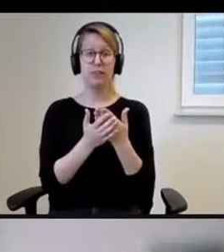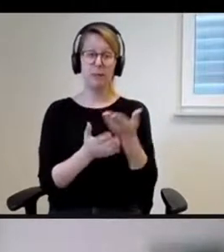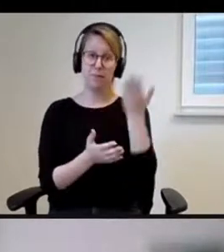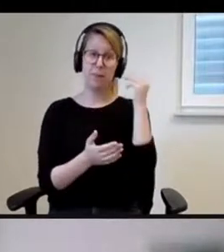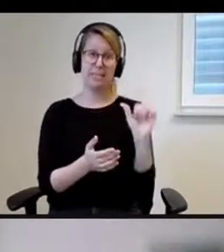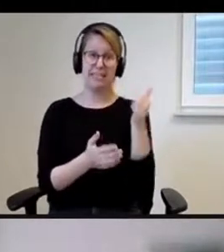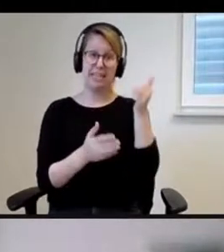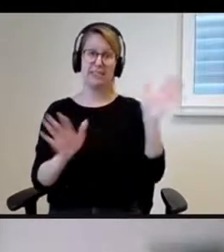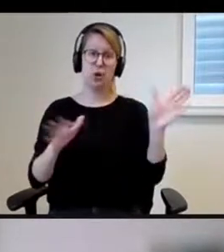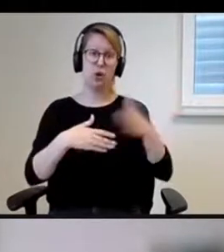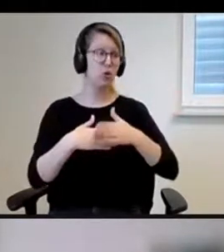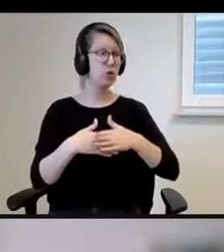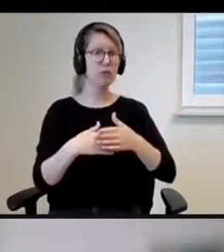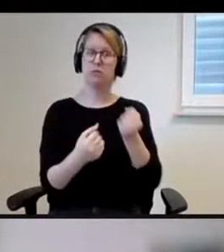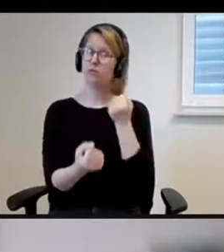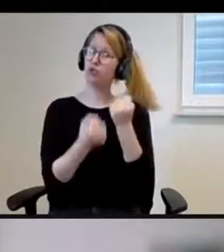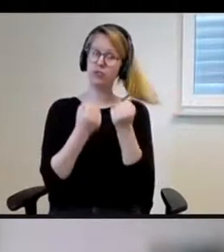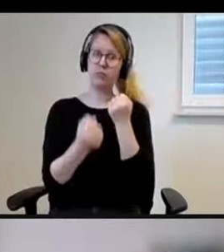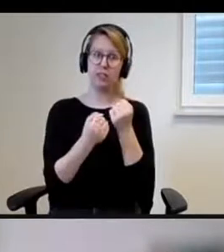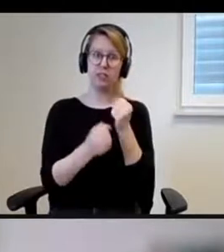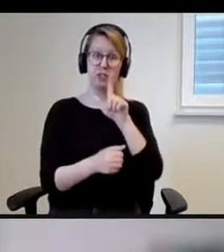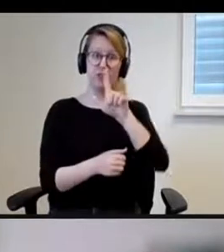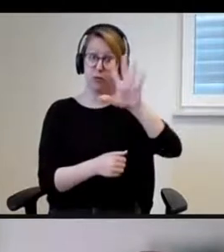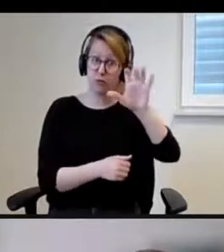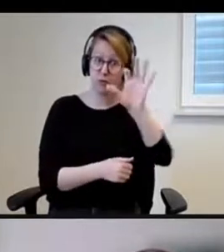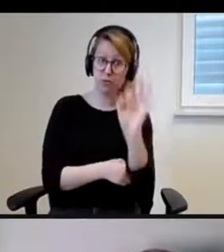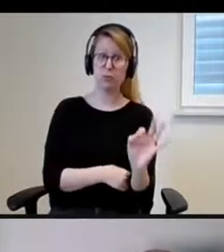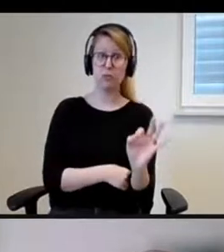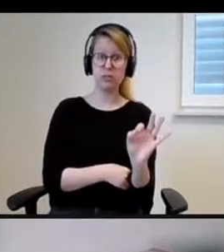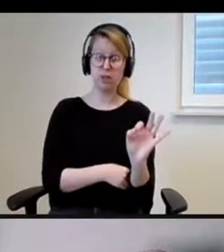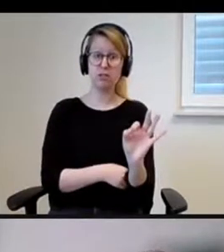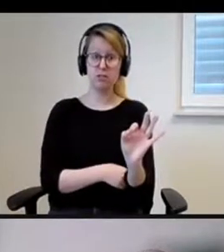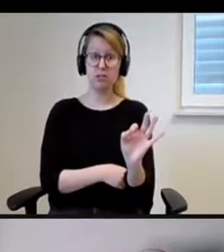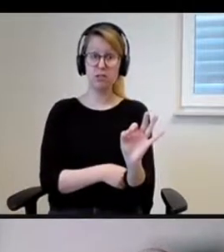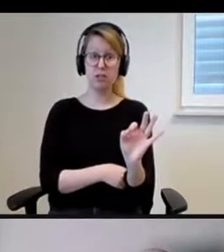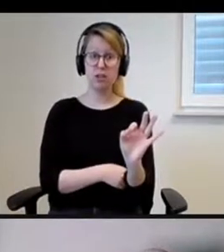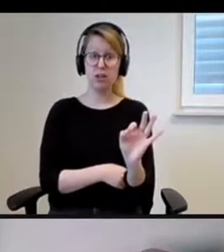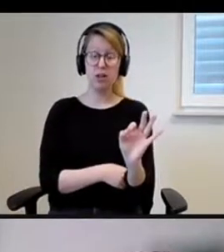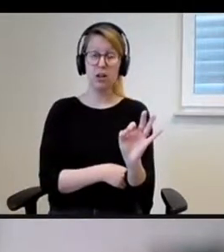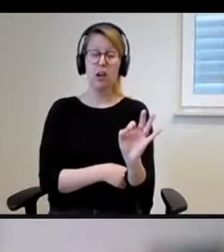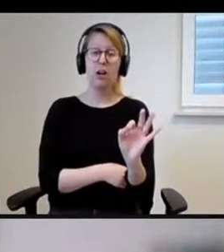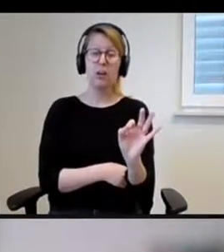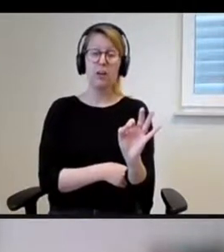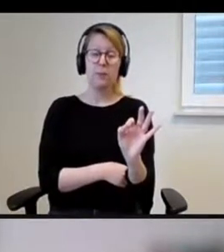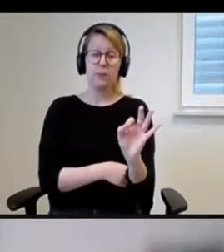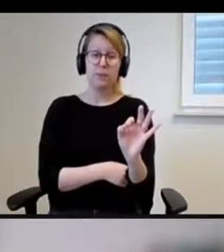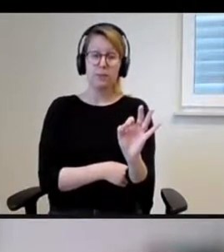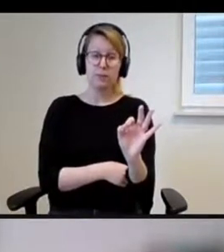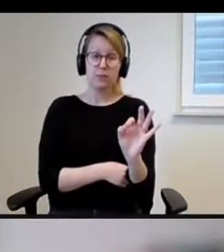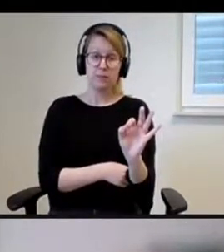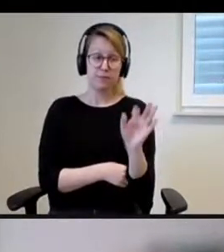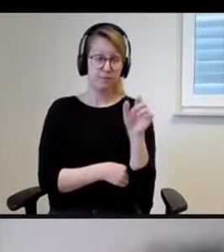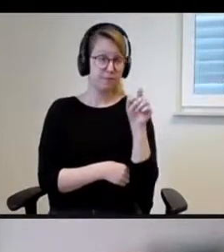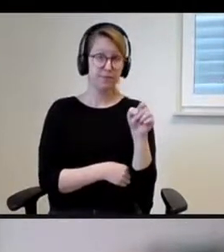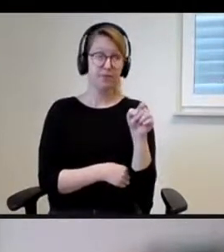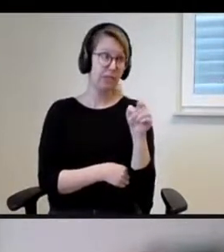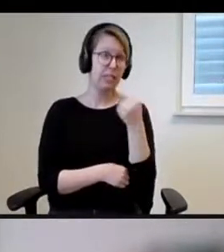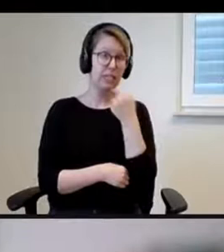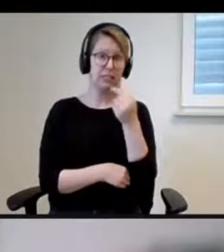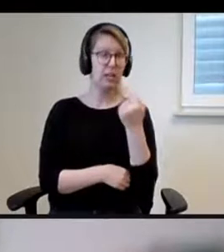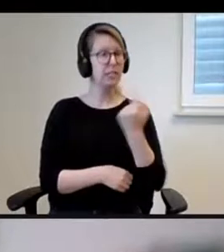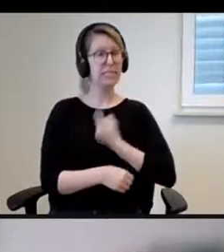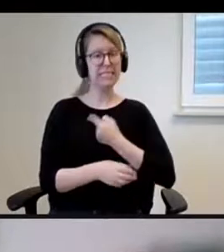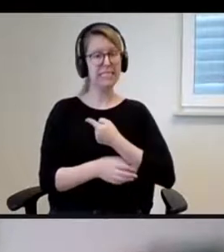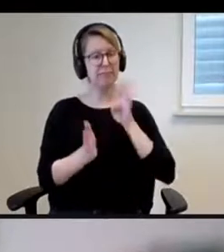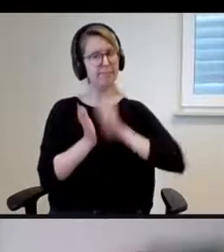52% des personnes handicapées se disent victimes de discrimination. Donc, le volet de discrimination est très